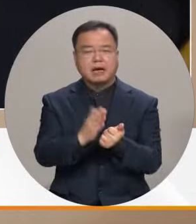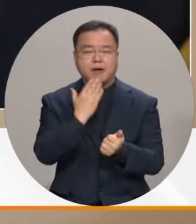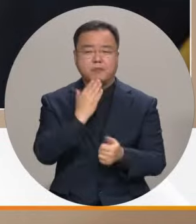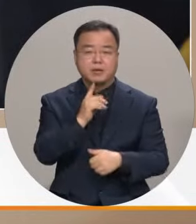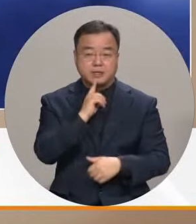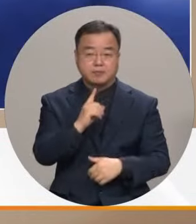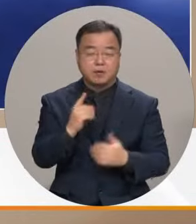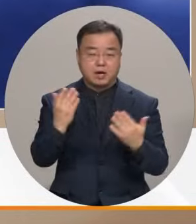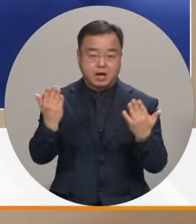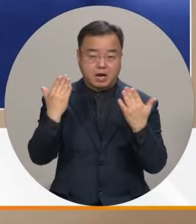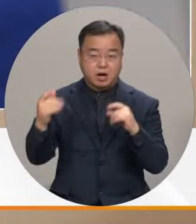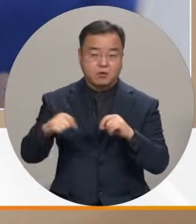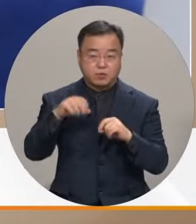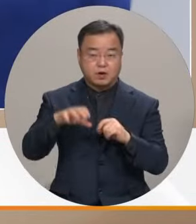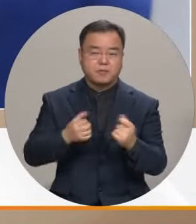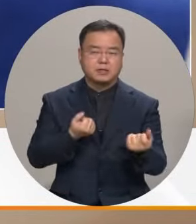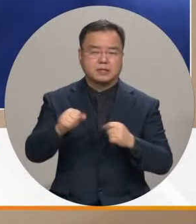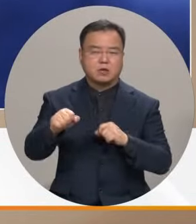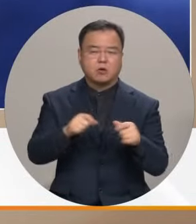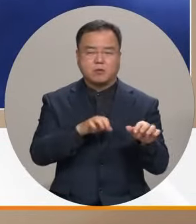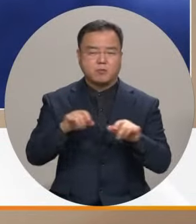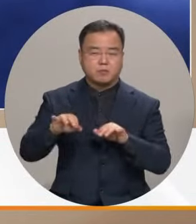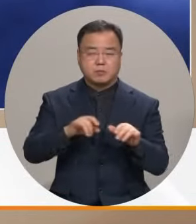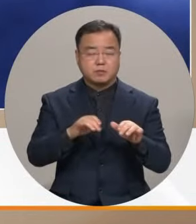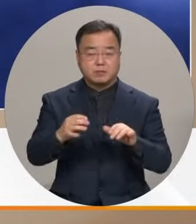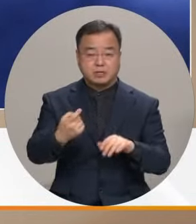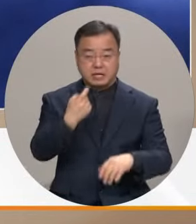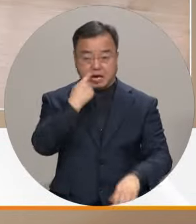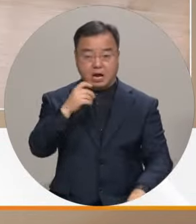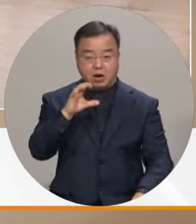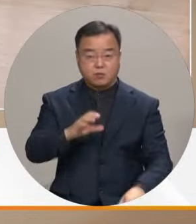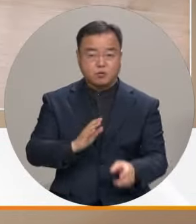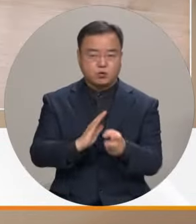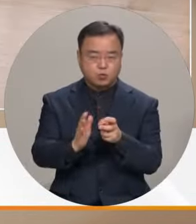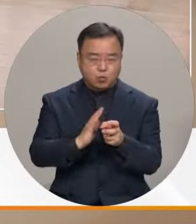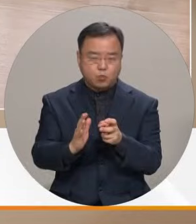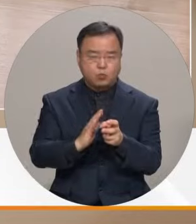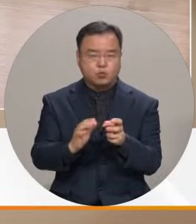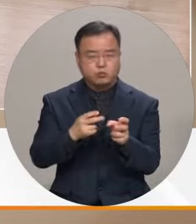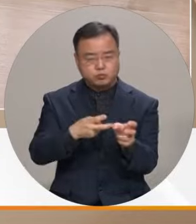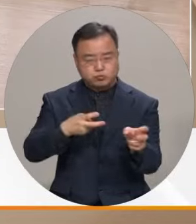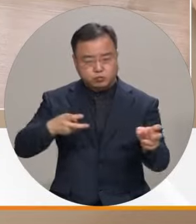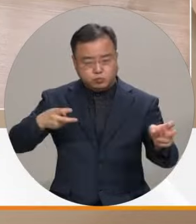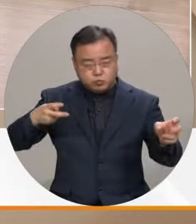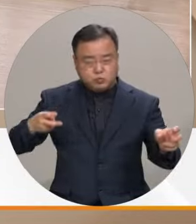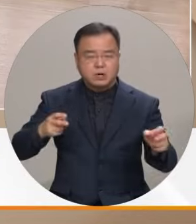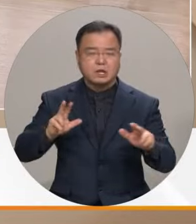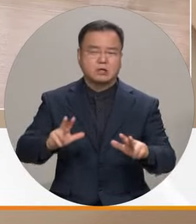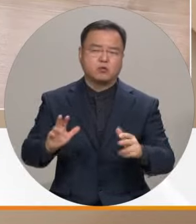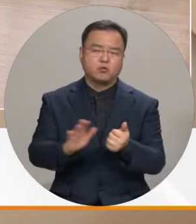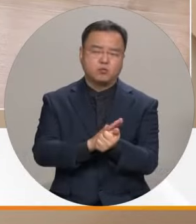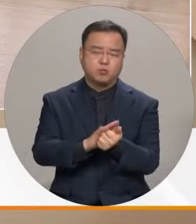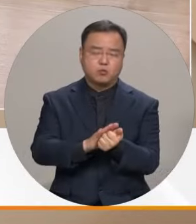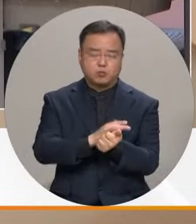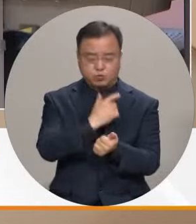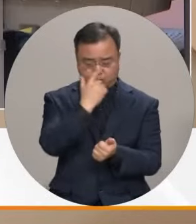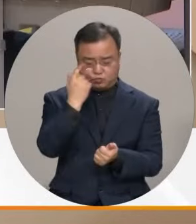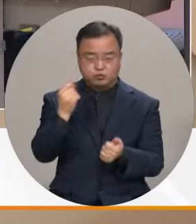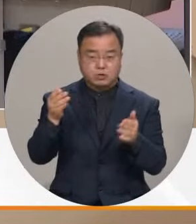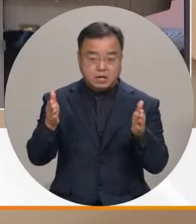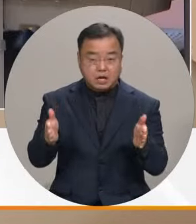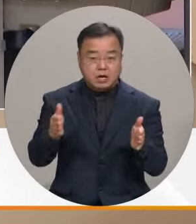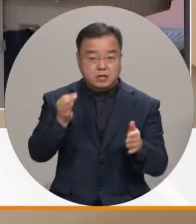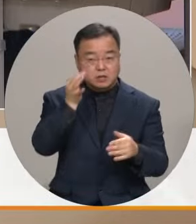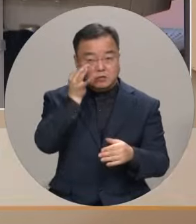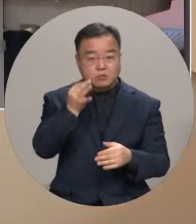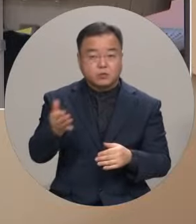태권도 피아노 학원 등이 등 의 차량이 그간의 돌봄 공백의 현실을 보여주고 있었습니다 돌공 돌봄 공백의